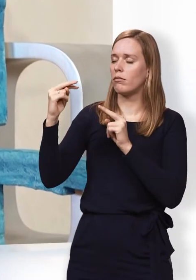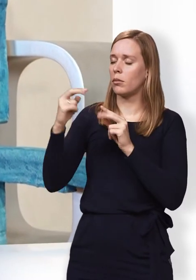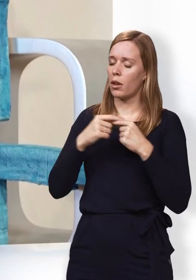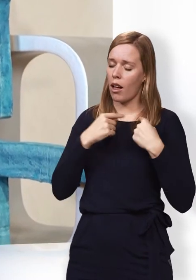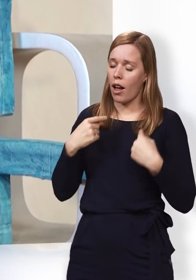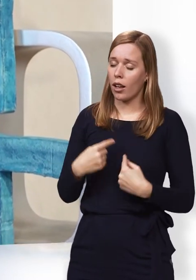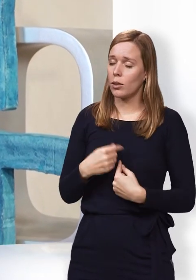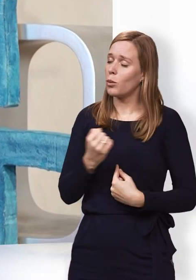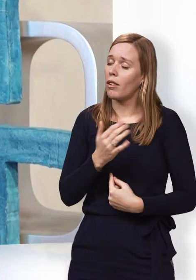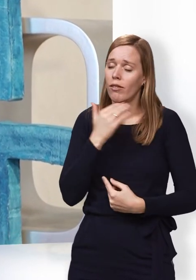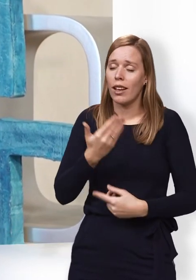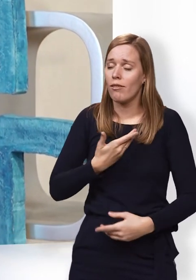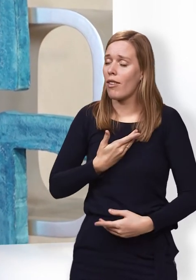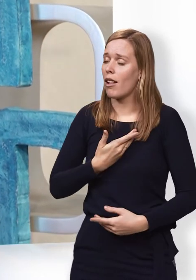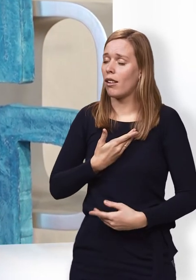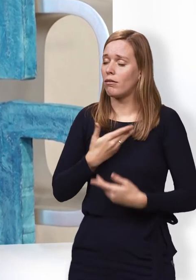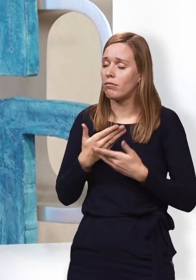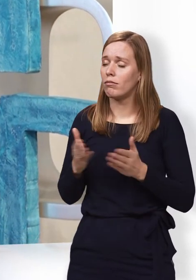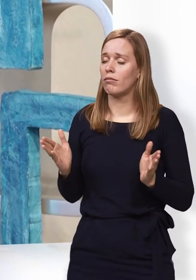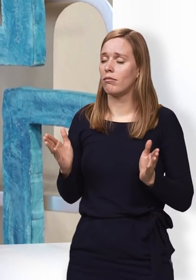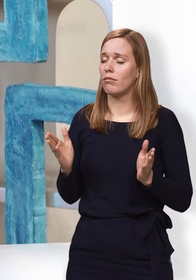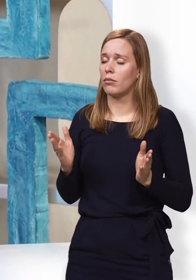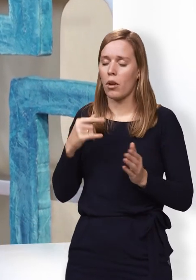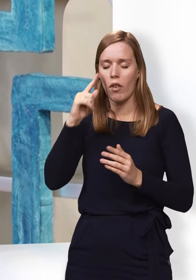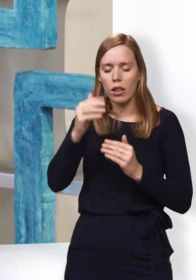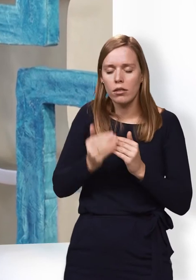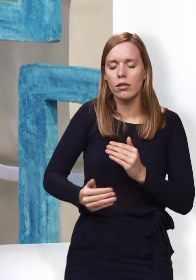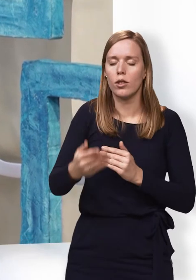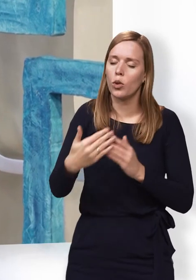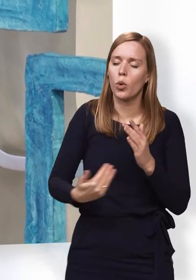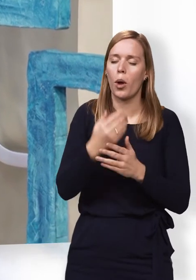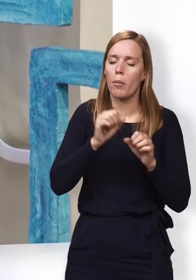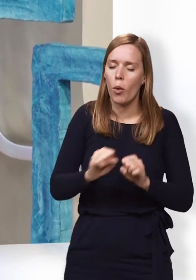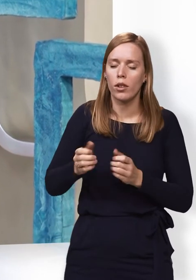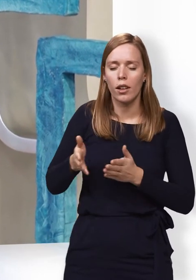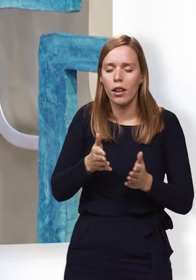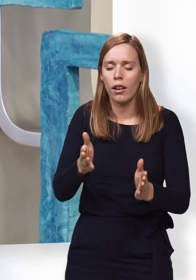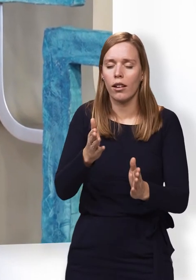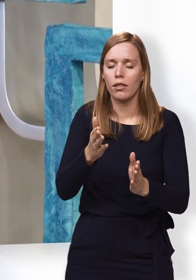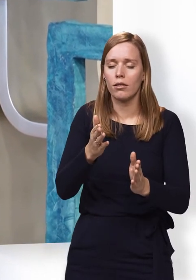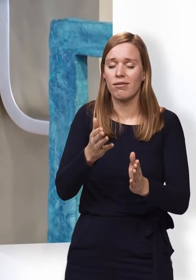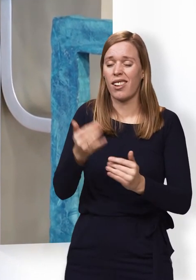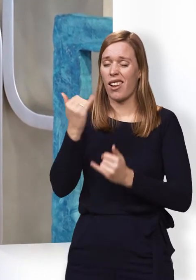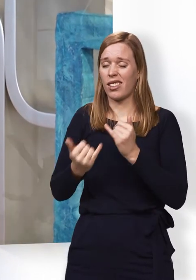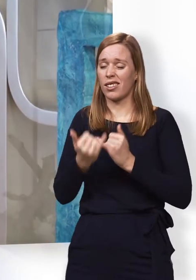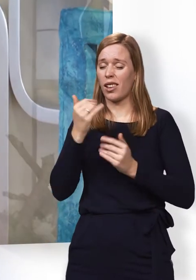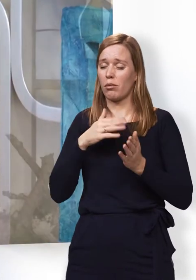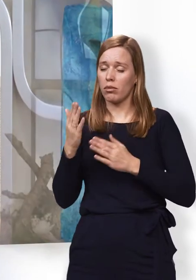Willens. Neue Möglichkeiten liegen vor uns, es dieses Jahr besser zu machen als im